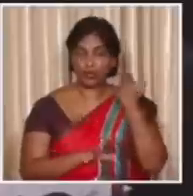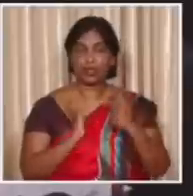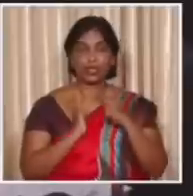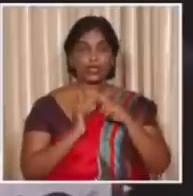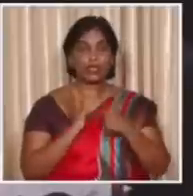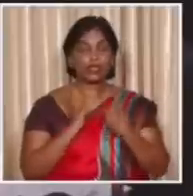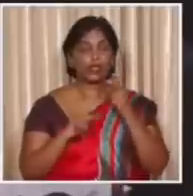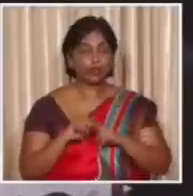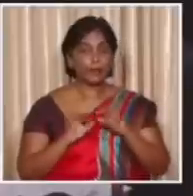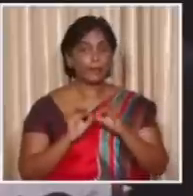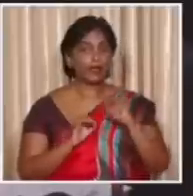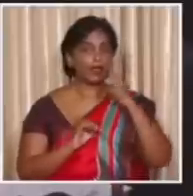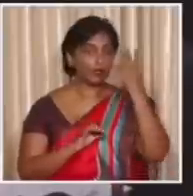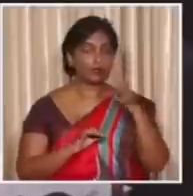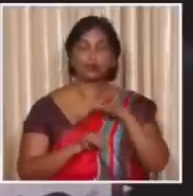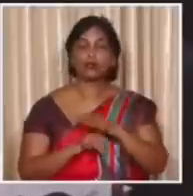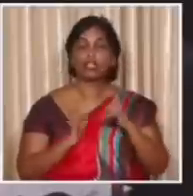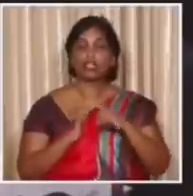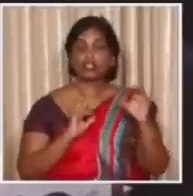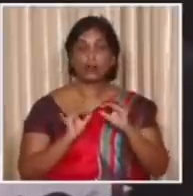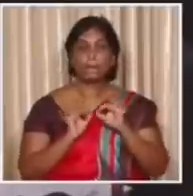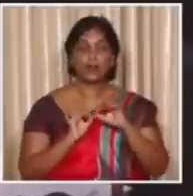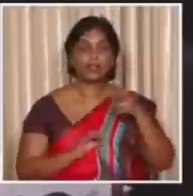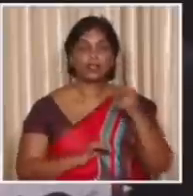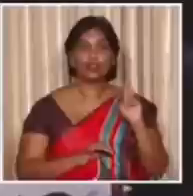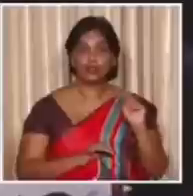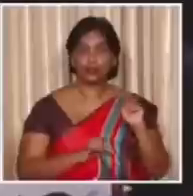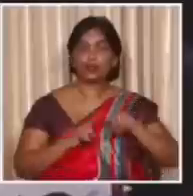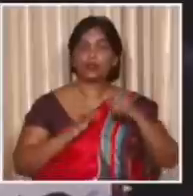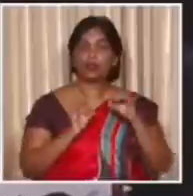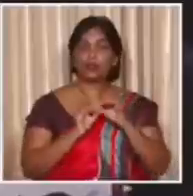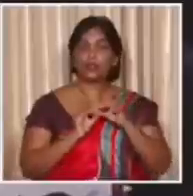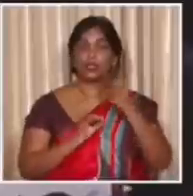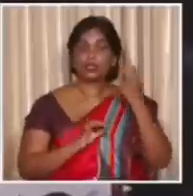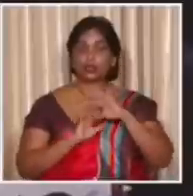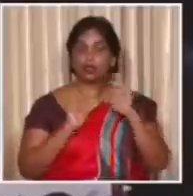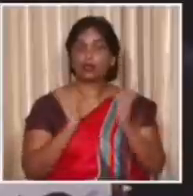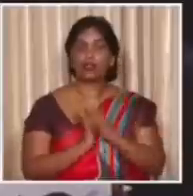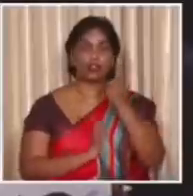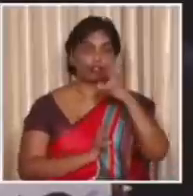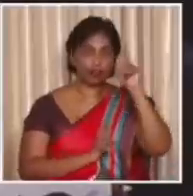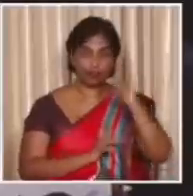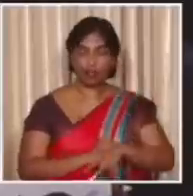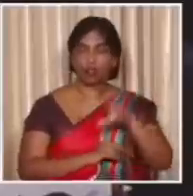ETF එක බිලියන 497යි ශ්‍රී ලංකා රක්ෂණ සංස්ථාව බිලියන 220යි අනිකුත් බිලියන 2006යි ඔක්කොම 12818යි දැන්